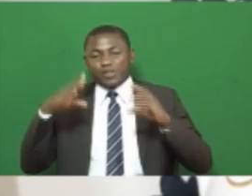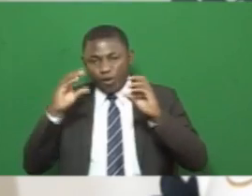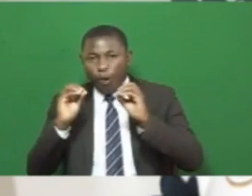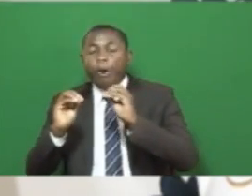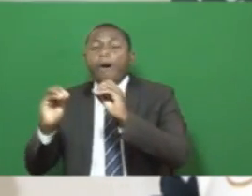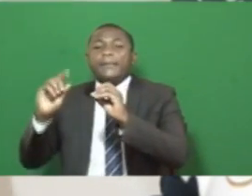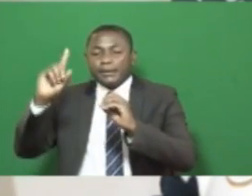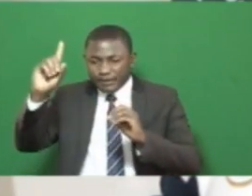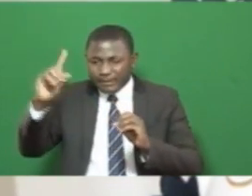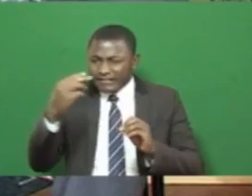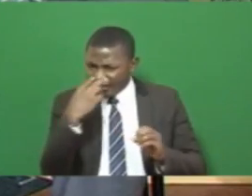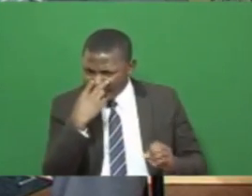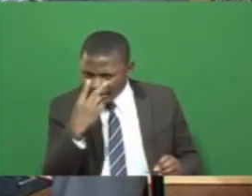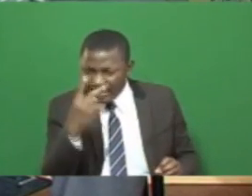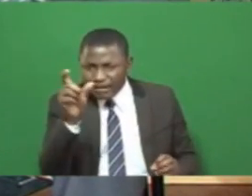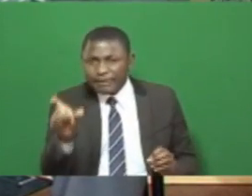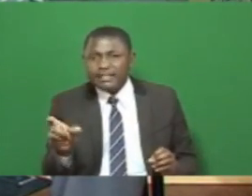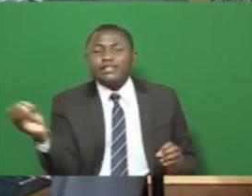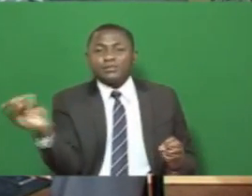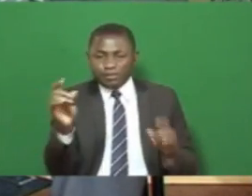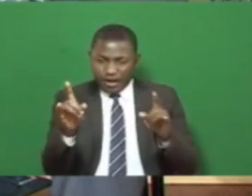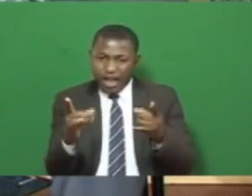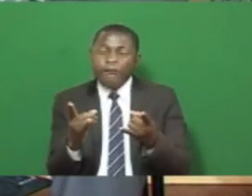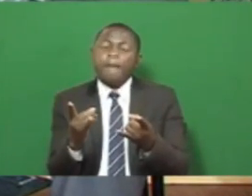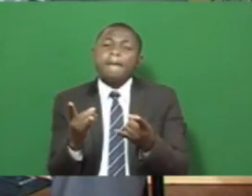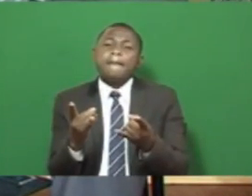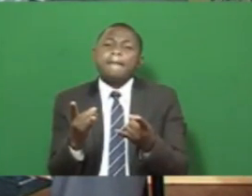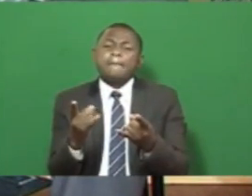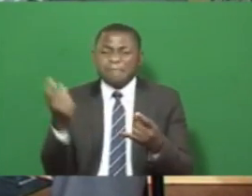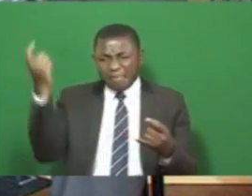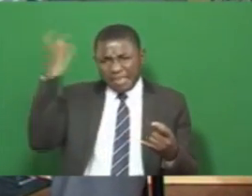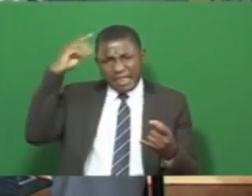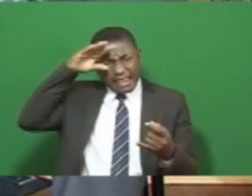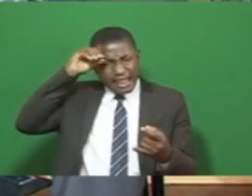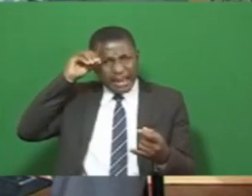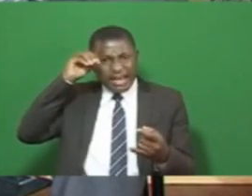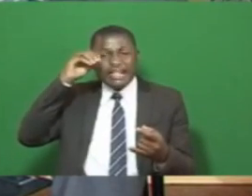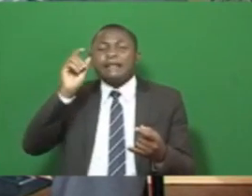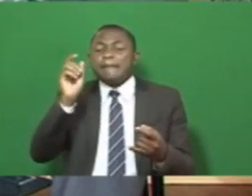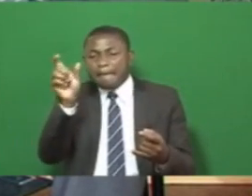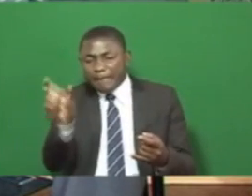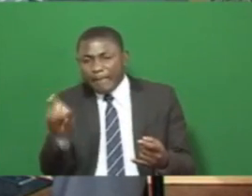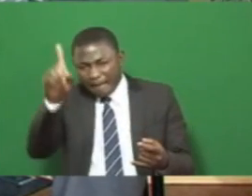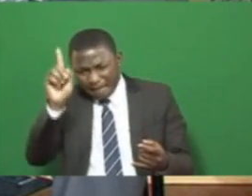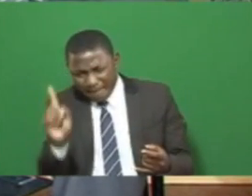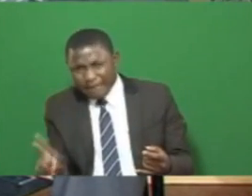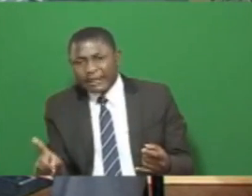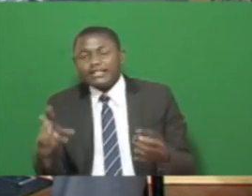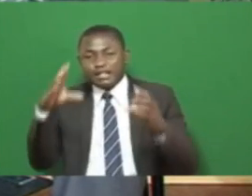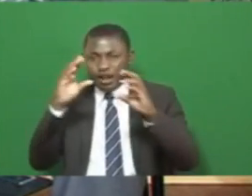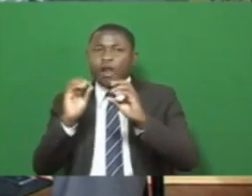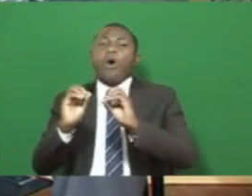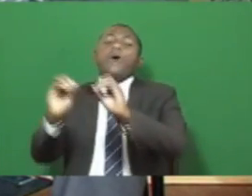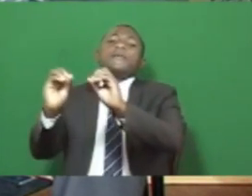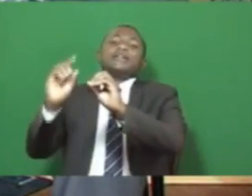kana muchida kuona munhu anonamata. Yes. Anorarama. Zviya zvatakadzidza muchidzidzo chapfuura chiya. Kuti kunamata